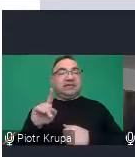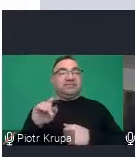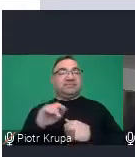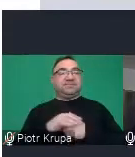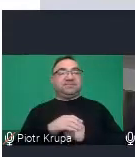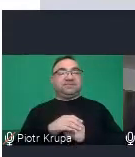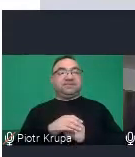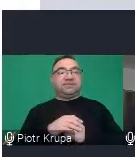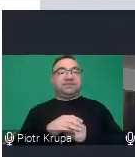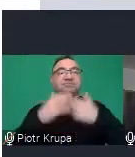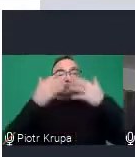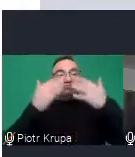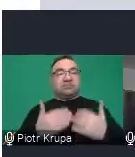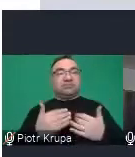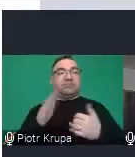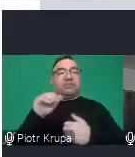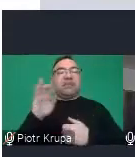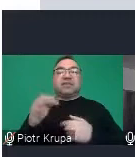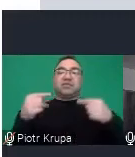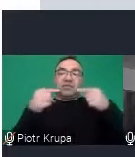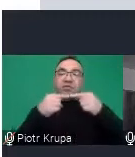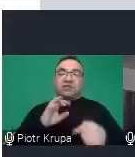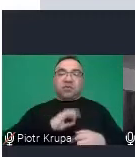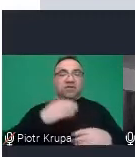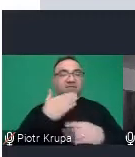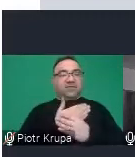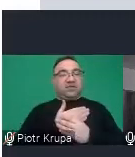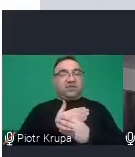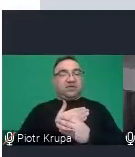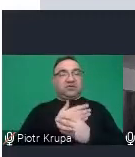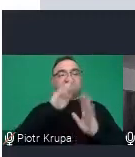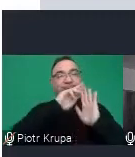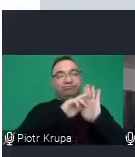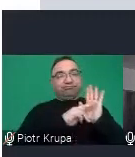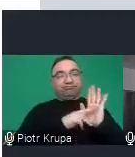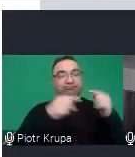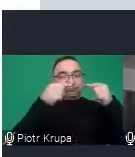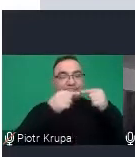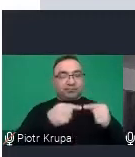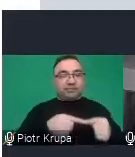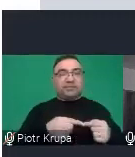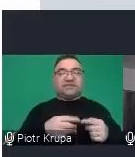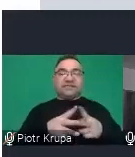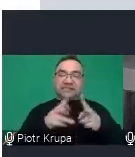idzie konkluzji BAT i dostosowaniu naszego przedsiębiorstwa do tychże zapisów w